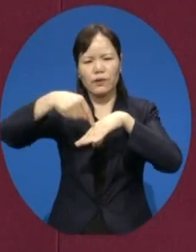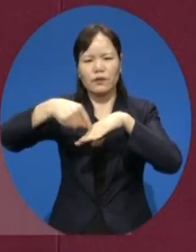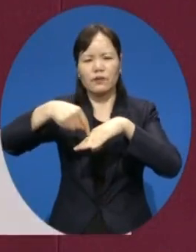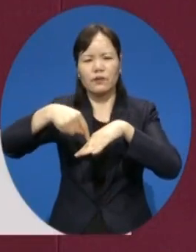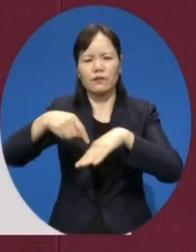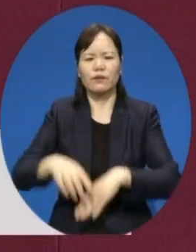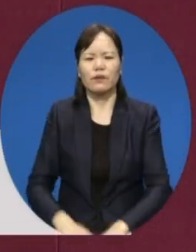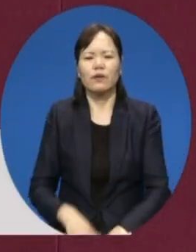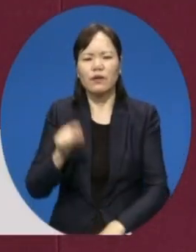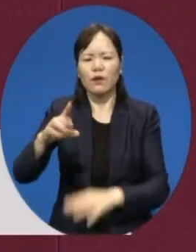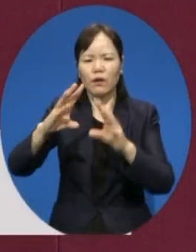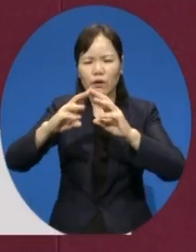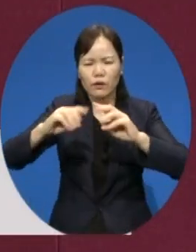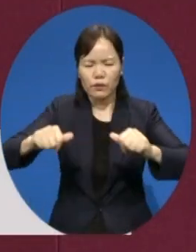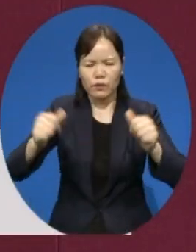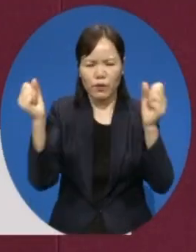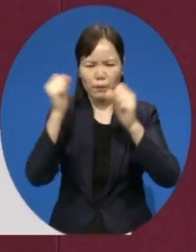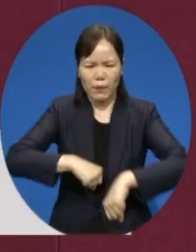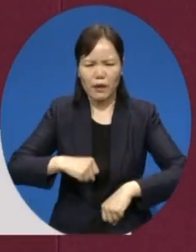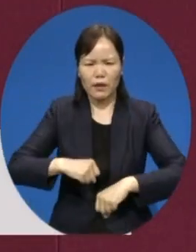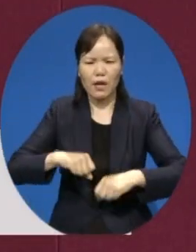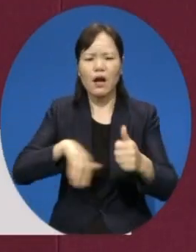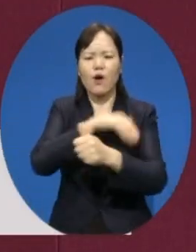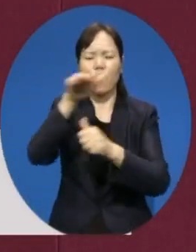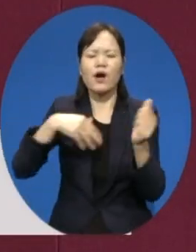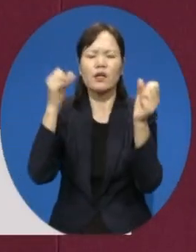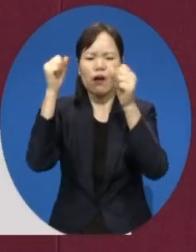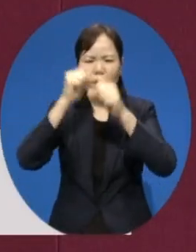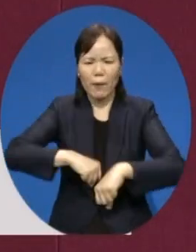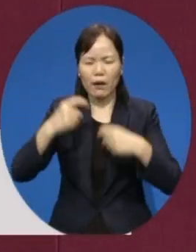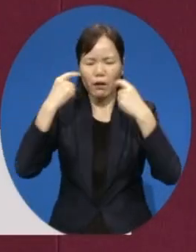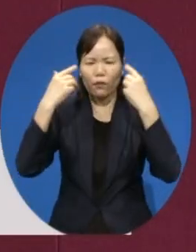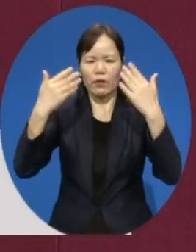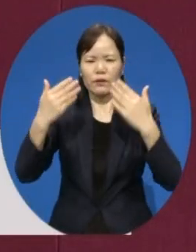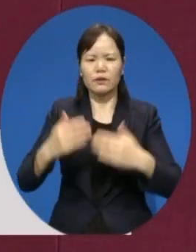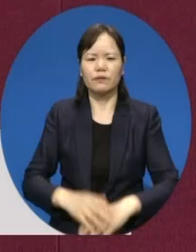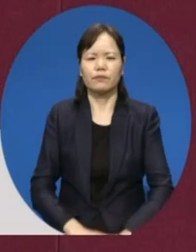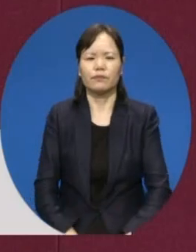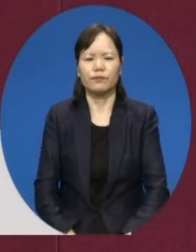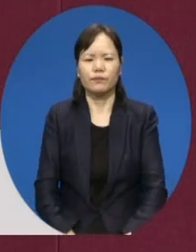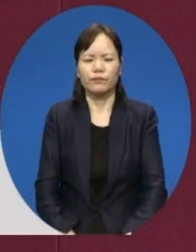이건 국토 파괴고 환경 파괴인 것이 명확합니다.